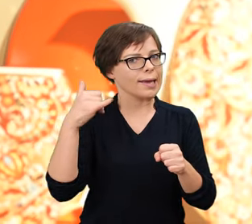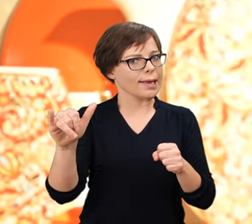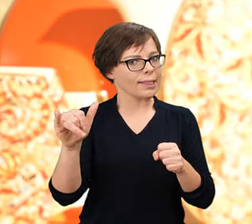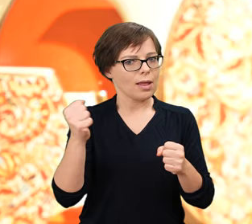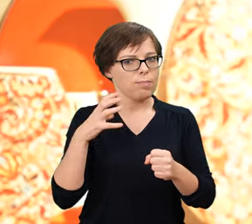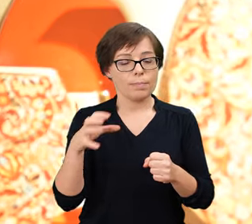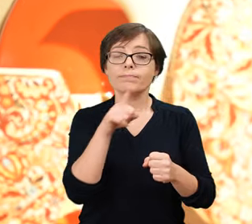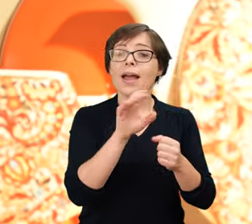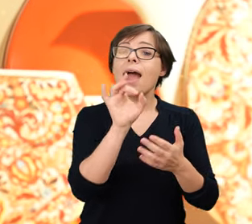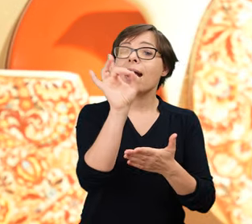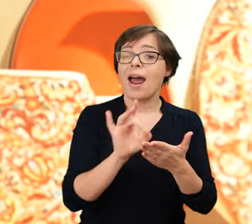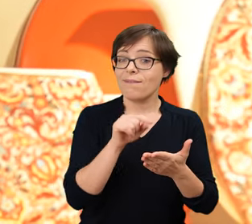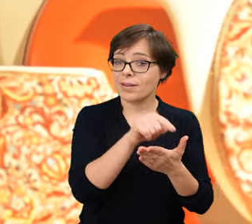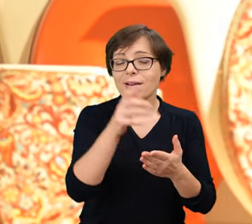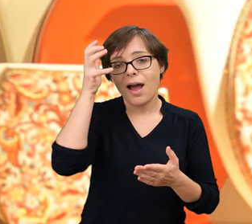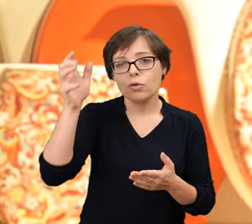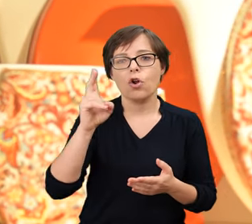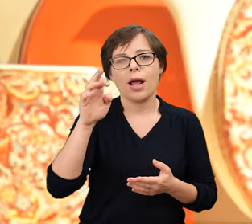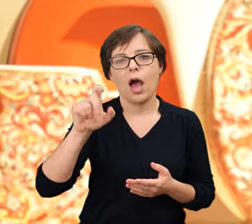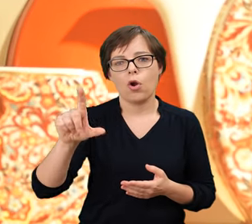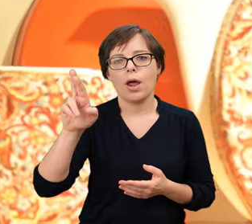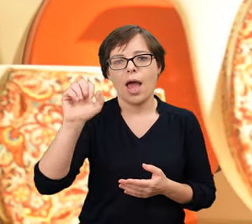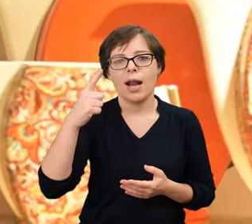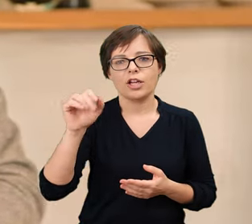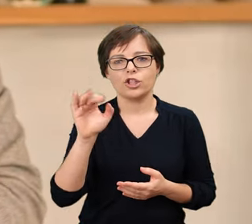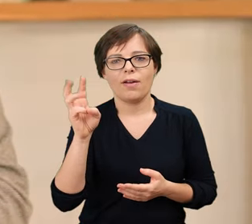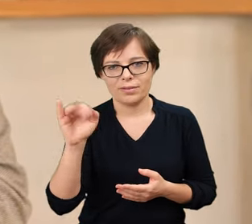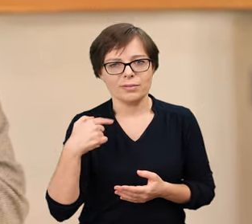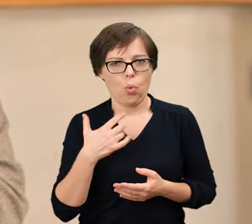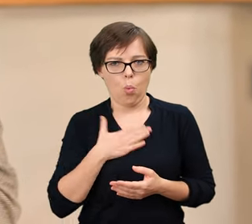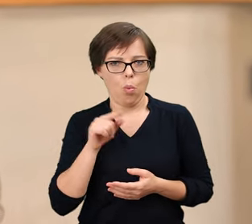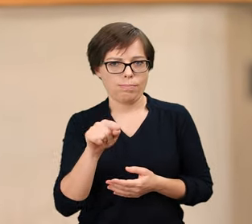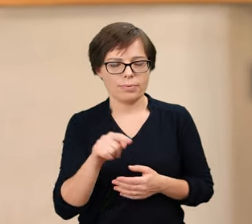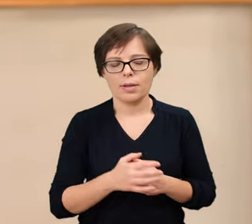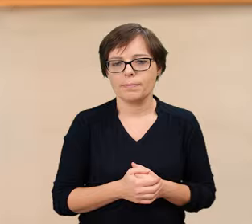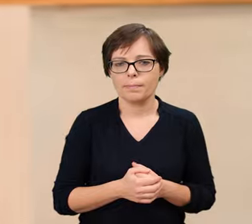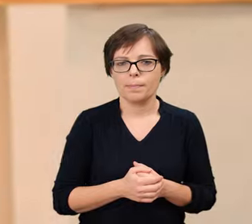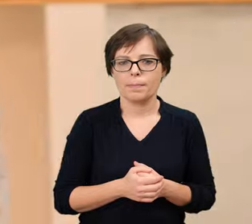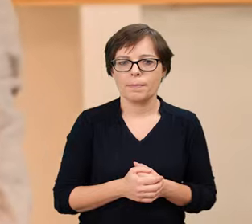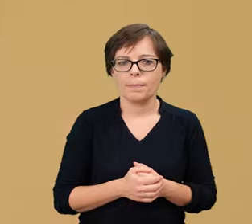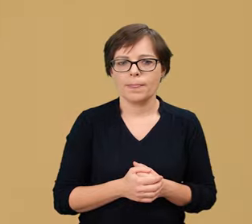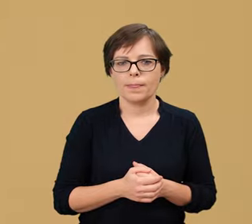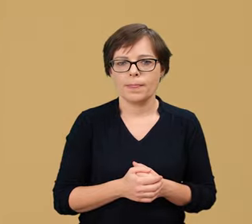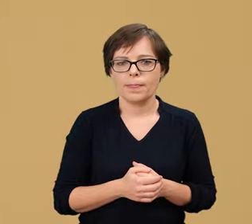Grafika Karola Radziszewskiego, którą bardzo lubię, i